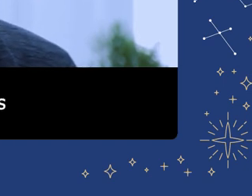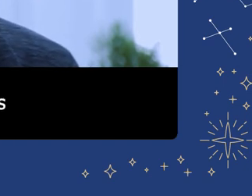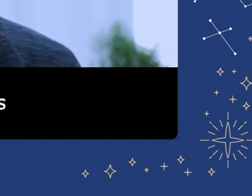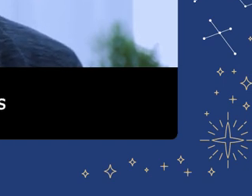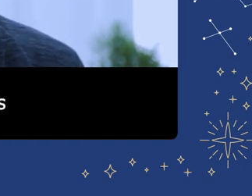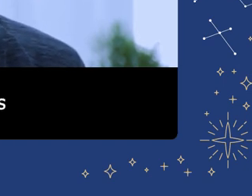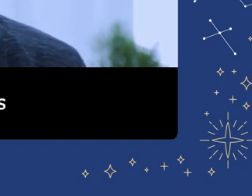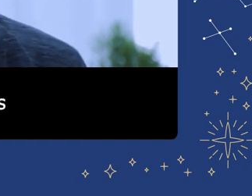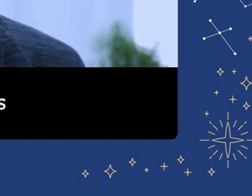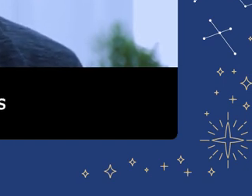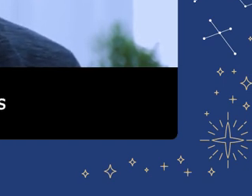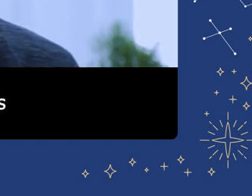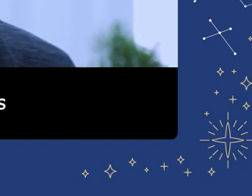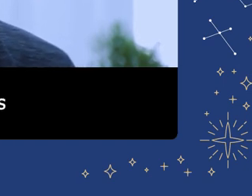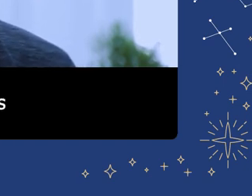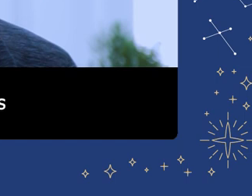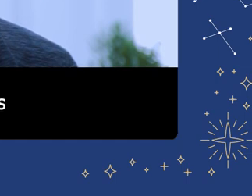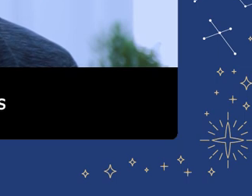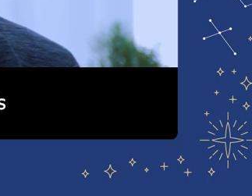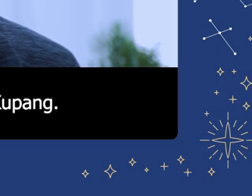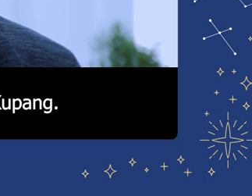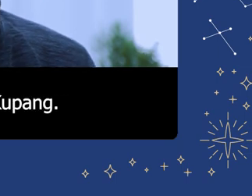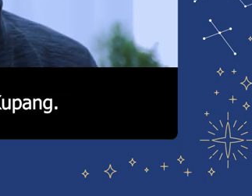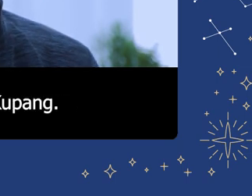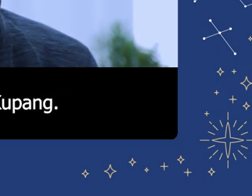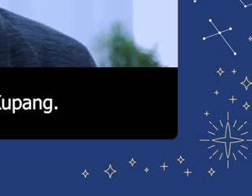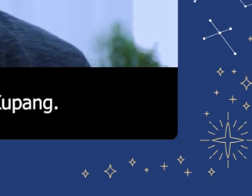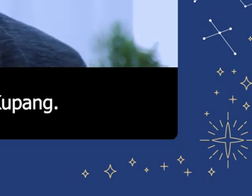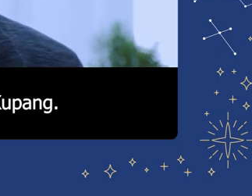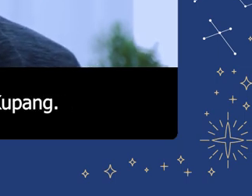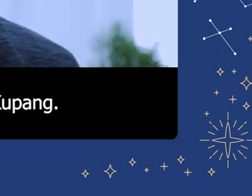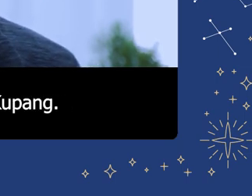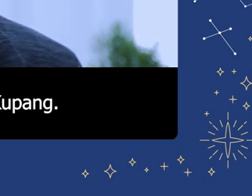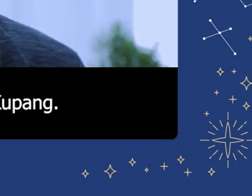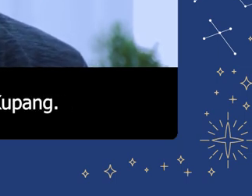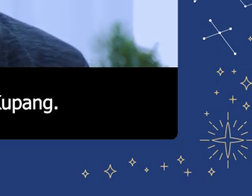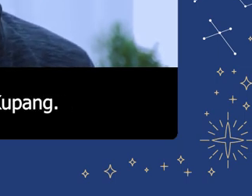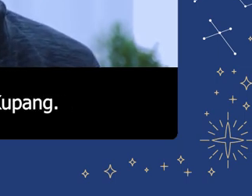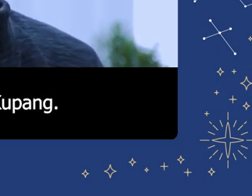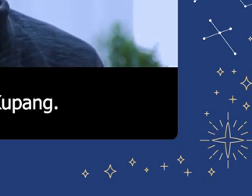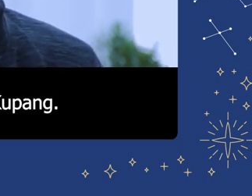instrumen yang bisa kita manfaatkan kemudian yaitu adalah instrumen nasional